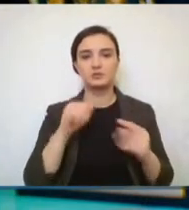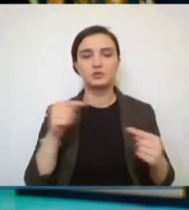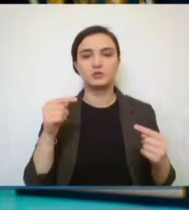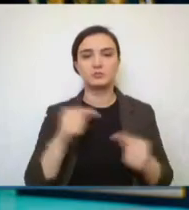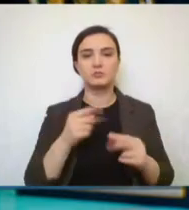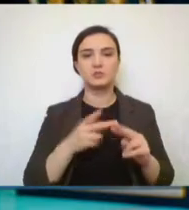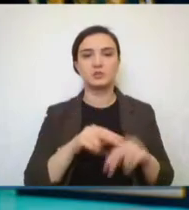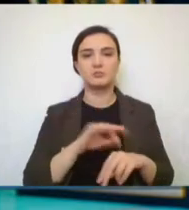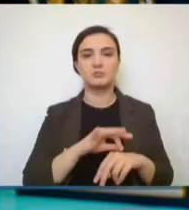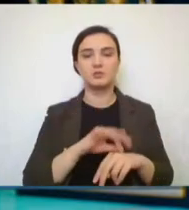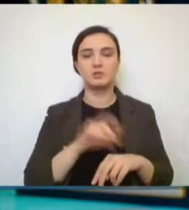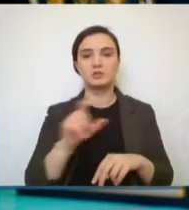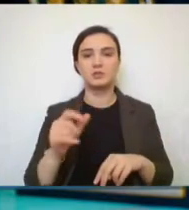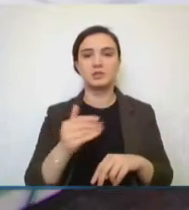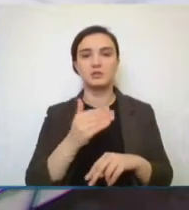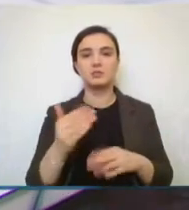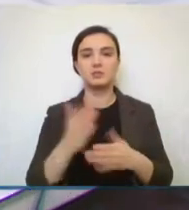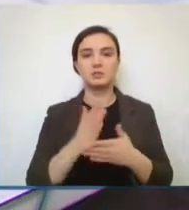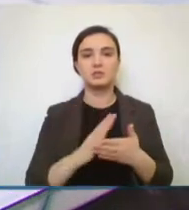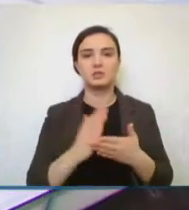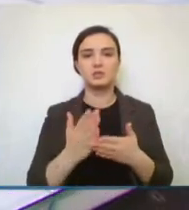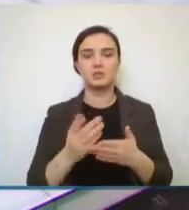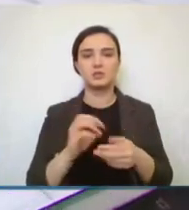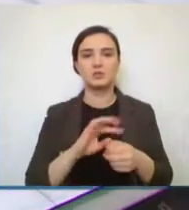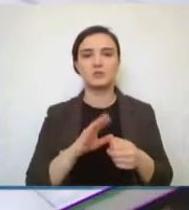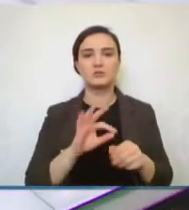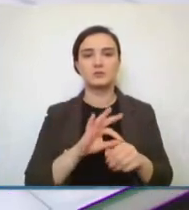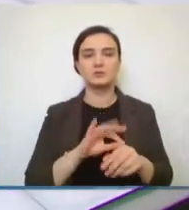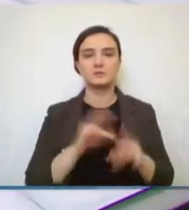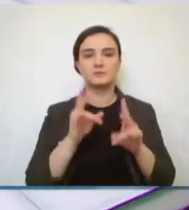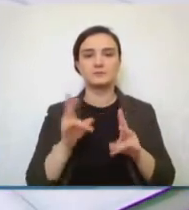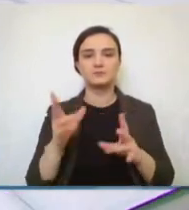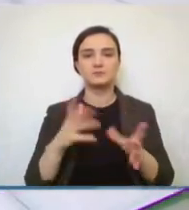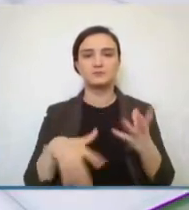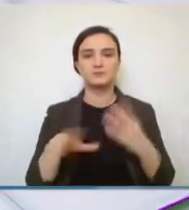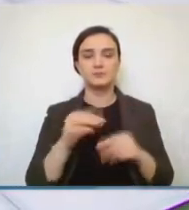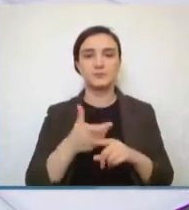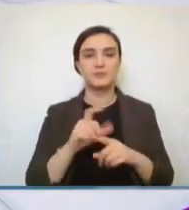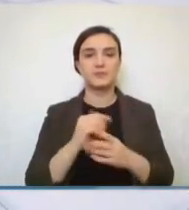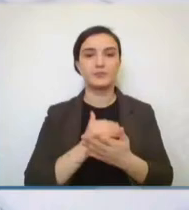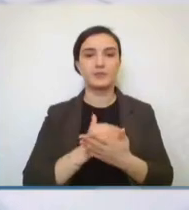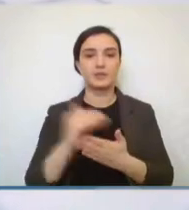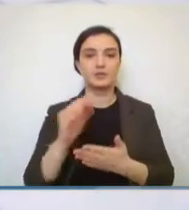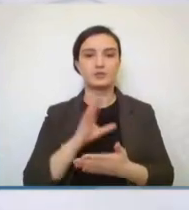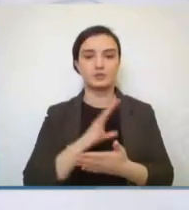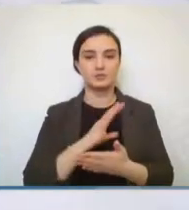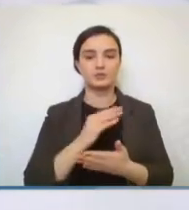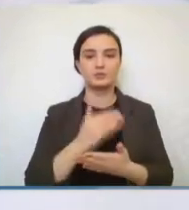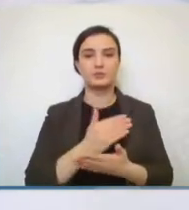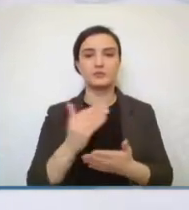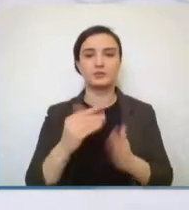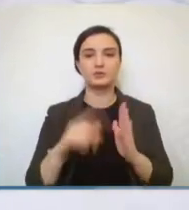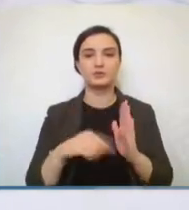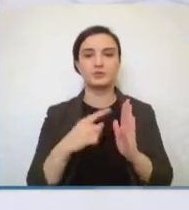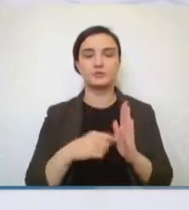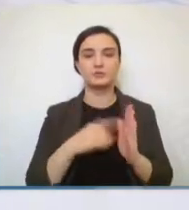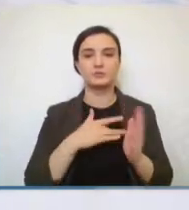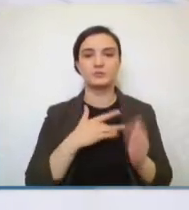პაციენტების წილი ამ COVID დაინფიცირებულ პაციენტებს შორის საკმაოდ მაღალი იყო. თქვენი კითხვა მიოკარდიტთან